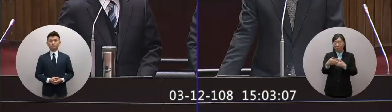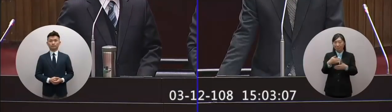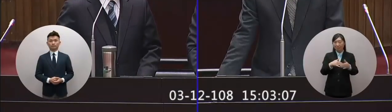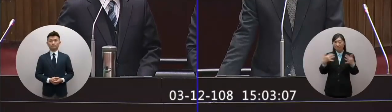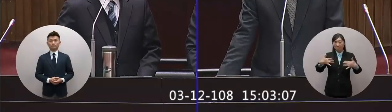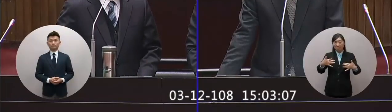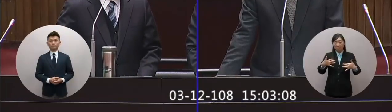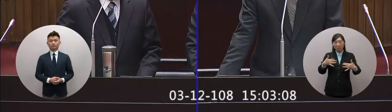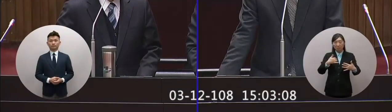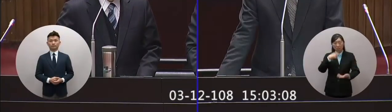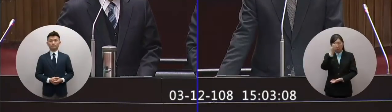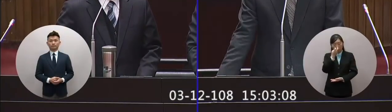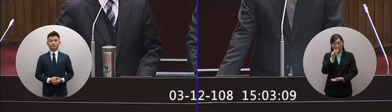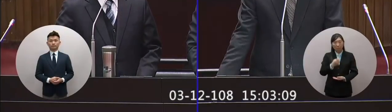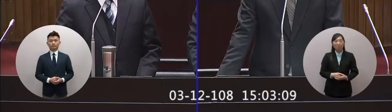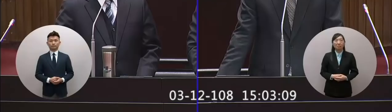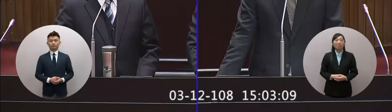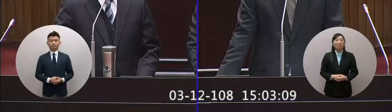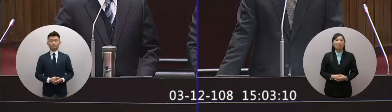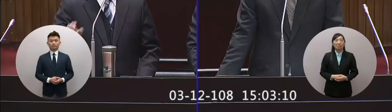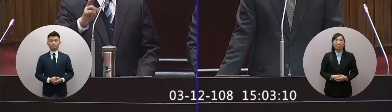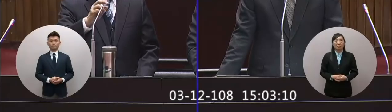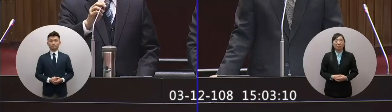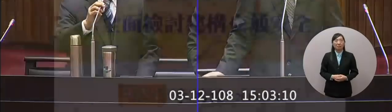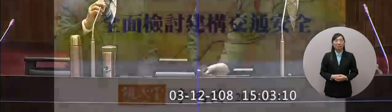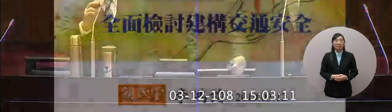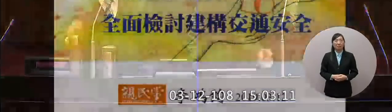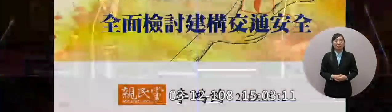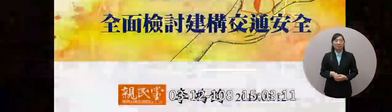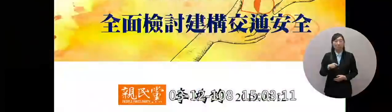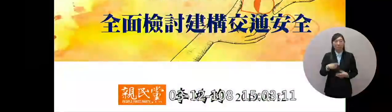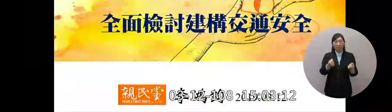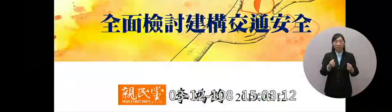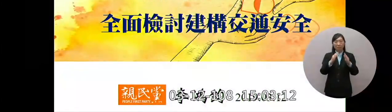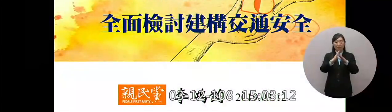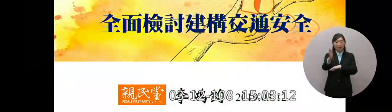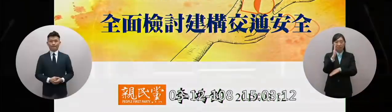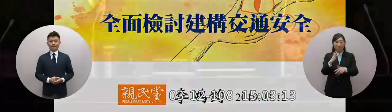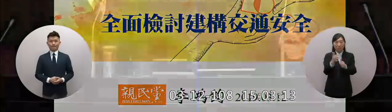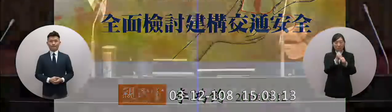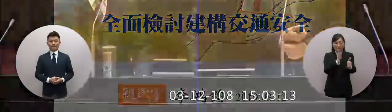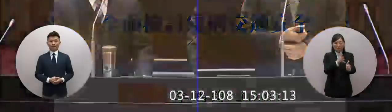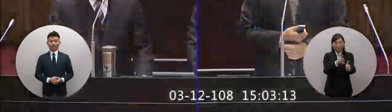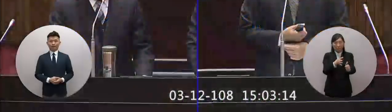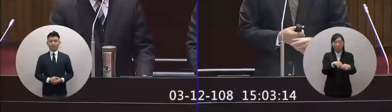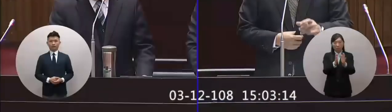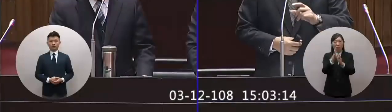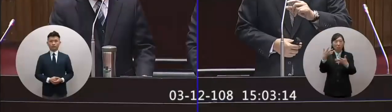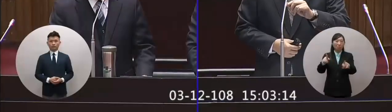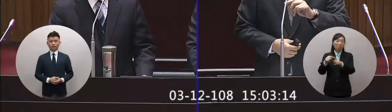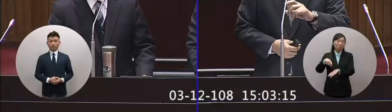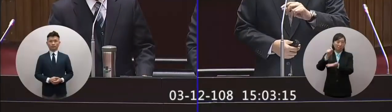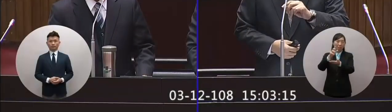的问题做一个盘整。那其实长期以来在市政总质询哈，其实有很多都有提